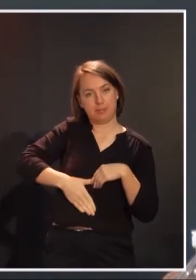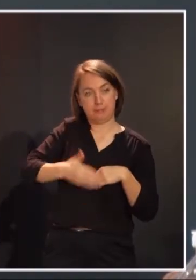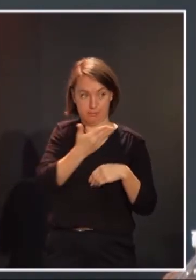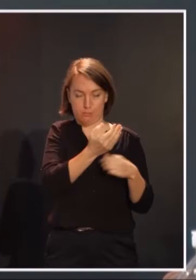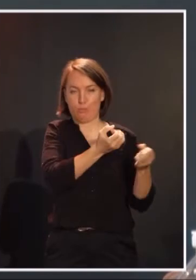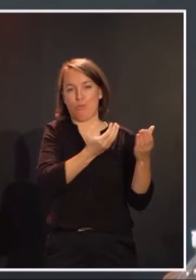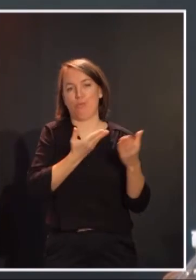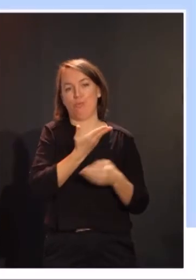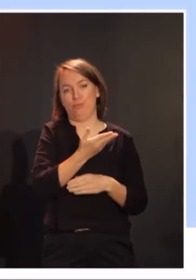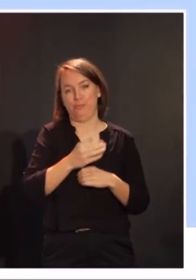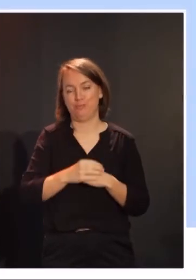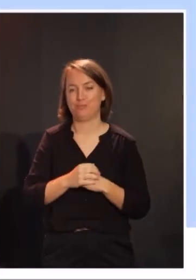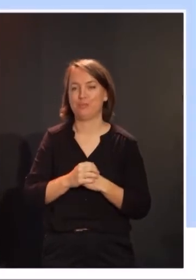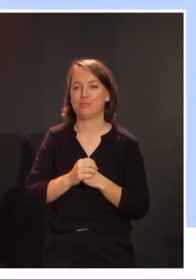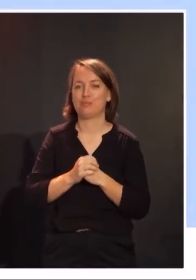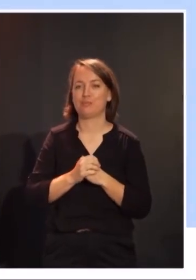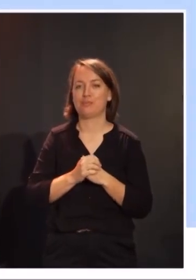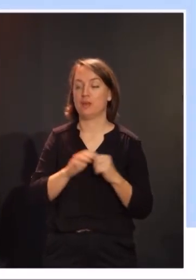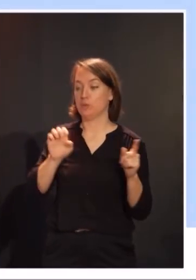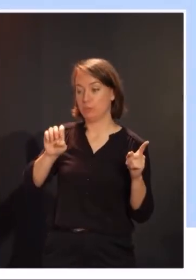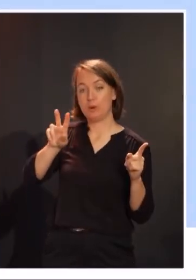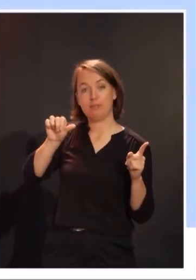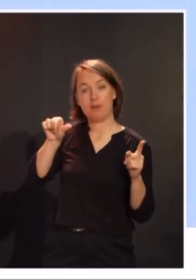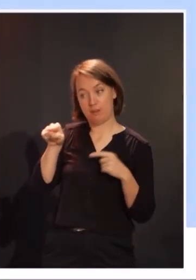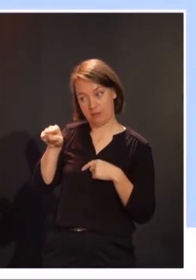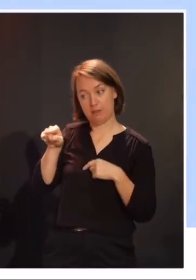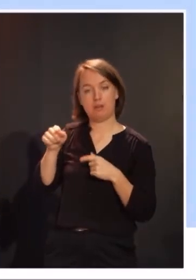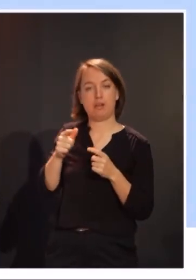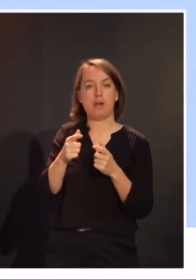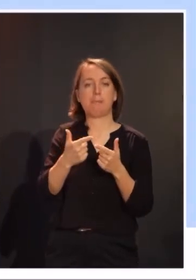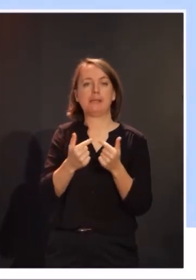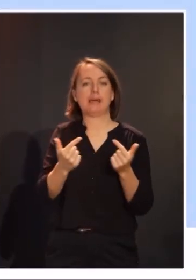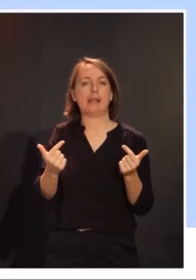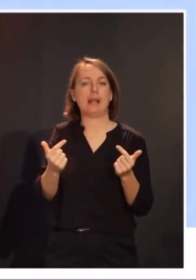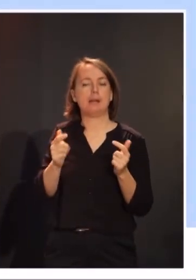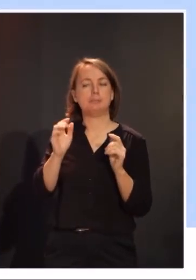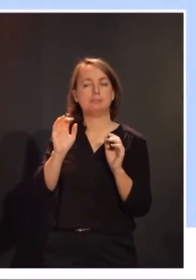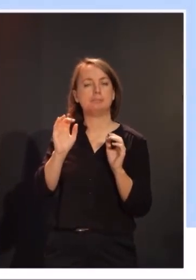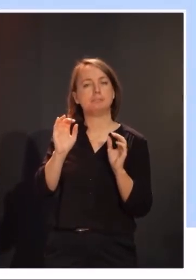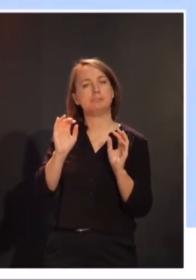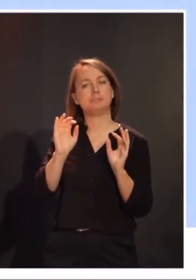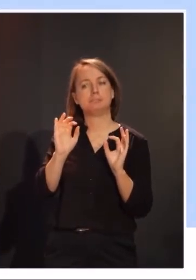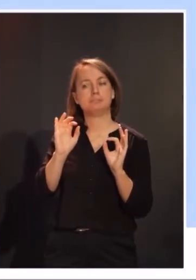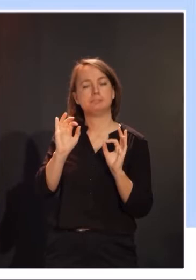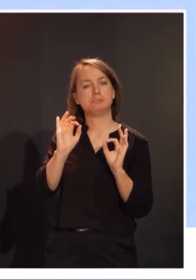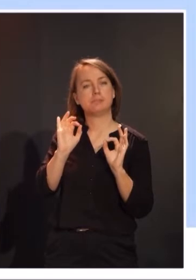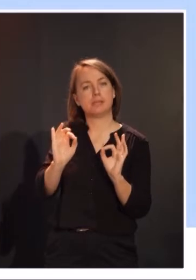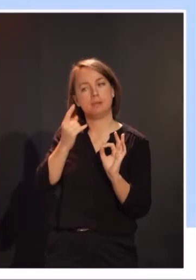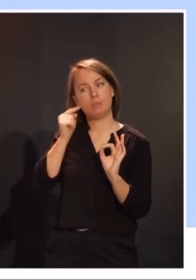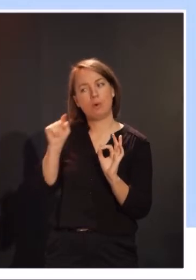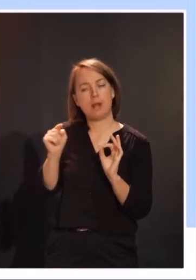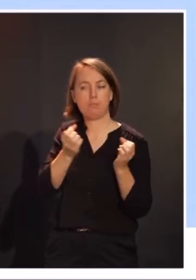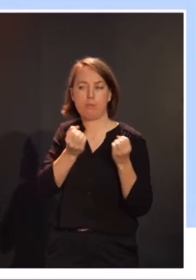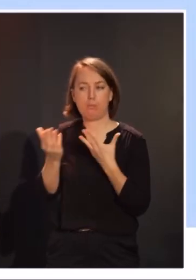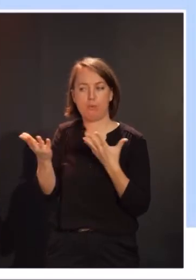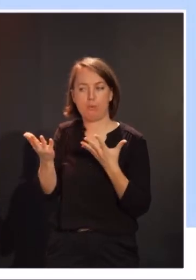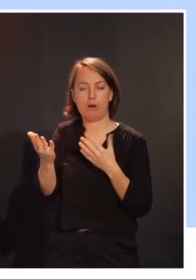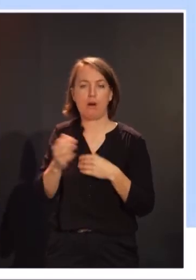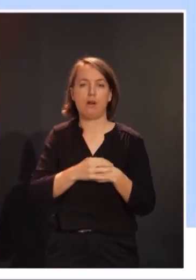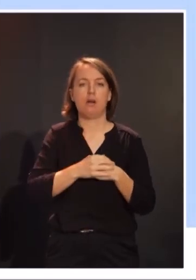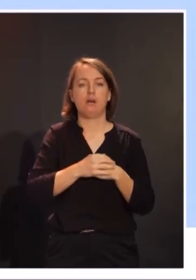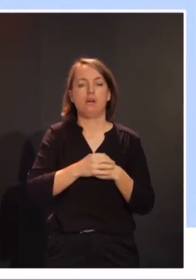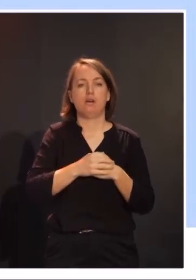Donc, le matériel préconisé pour Eva, de manière plus détaillée, c'est donc un iPad, parce qu'elle